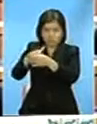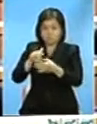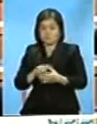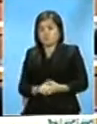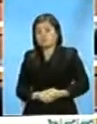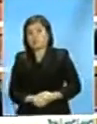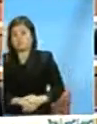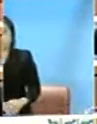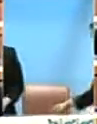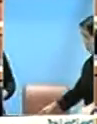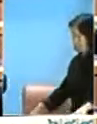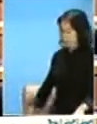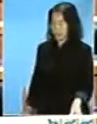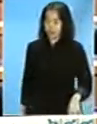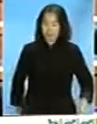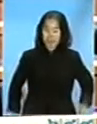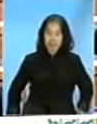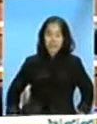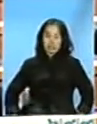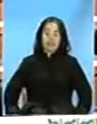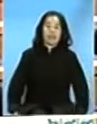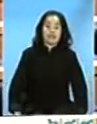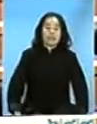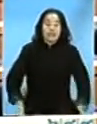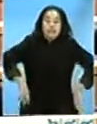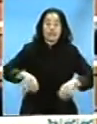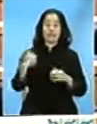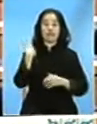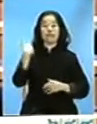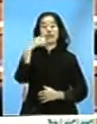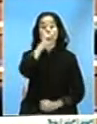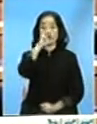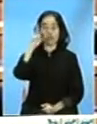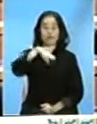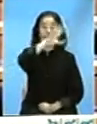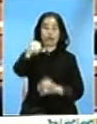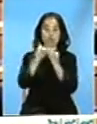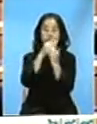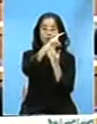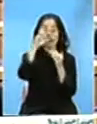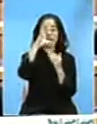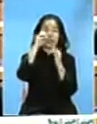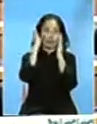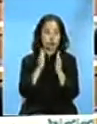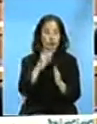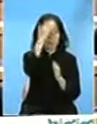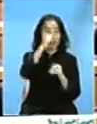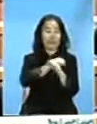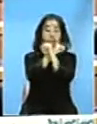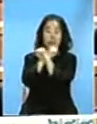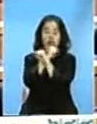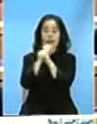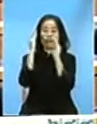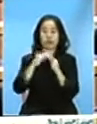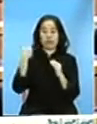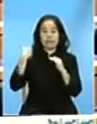ล้วก็มีจำนวน250คนเพื่อป้องกันการล็อบบี้การแทรกแซงจากฝ่ายไหนก็แล้วแต่และให้เขา